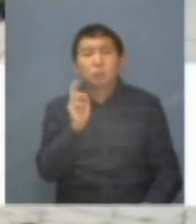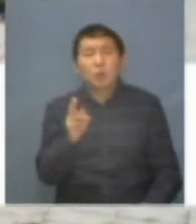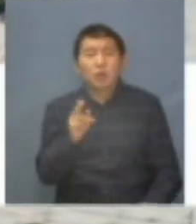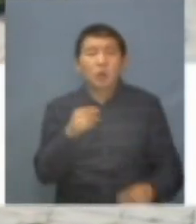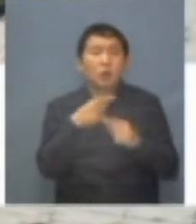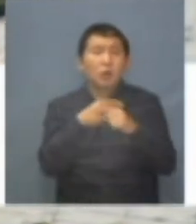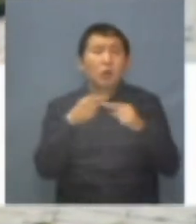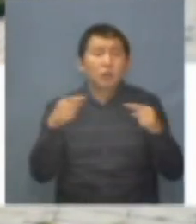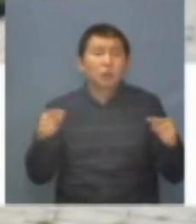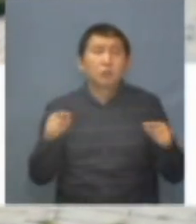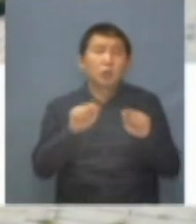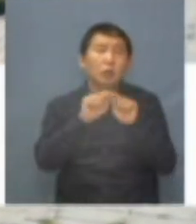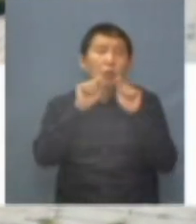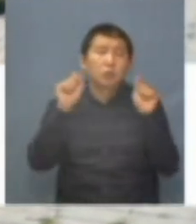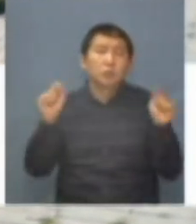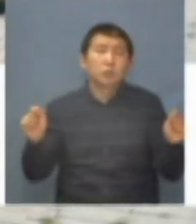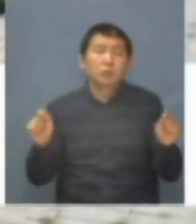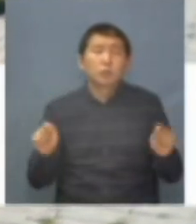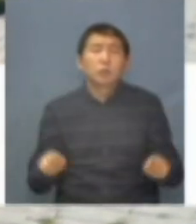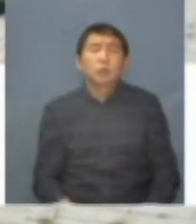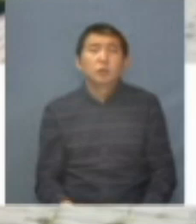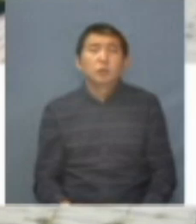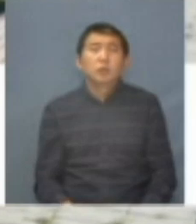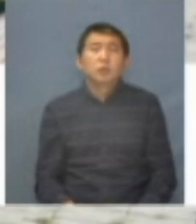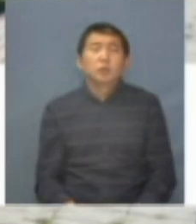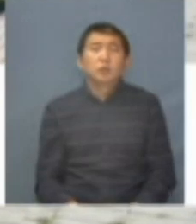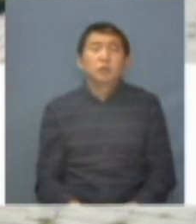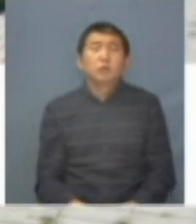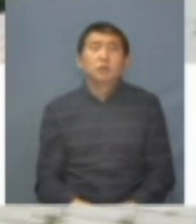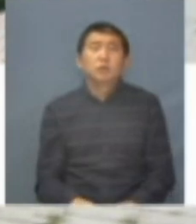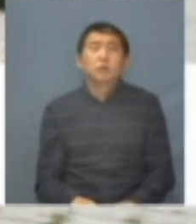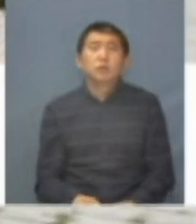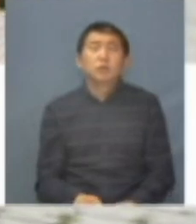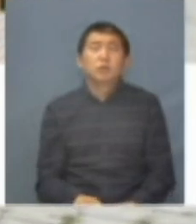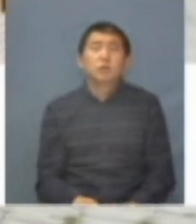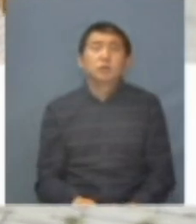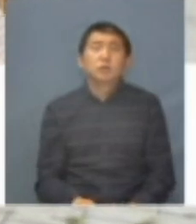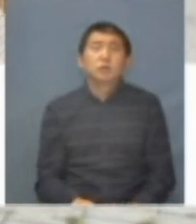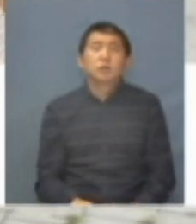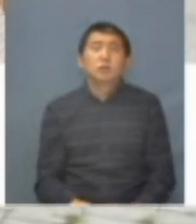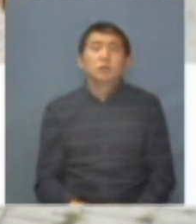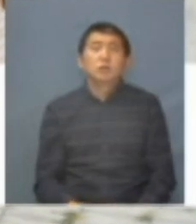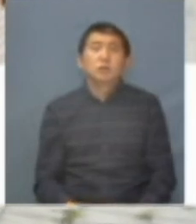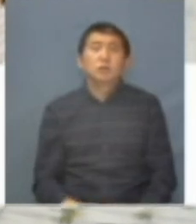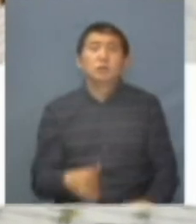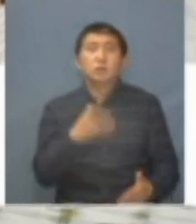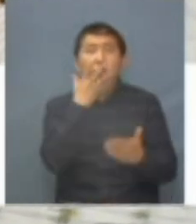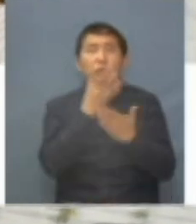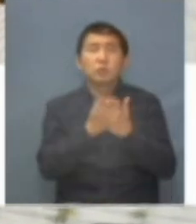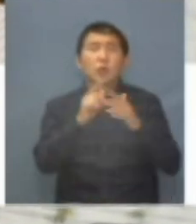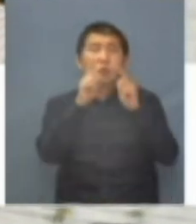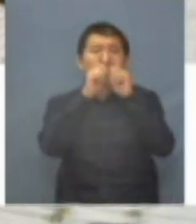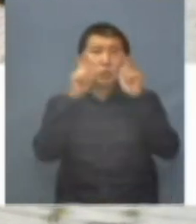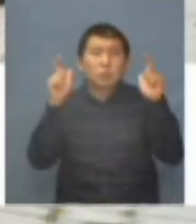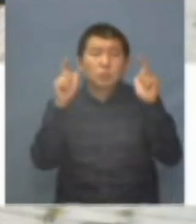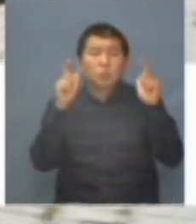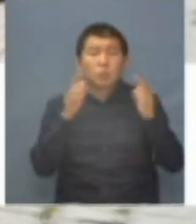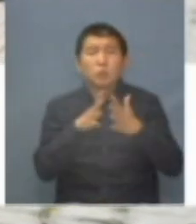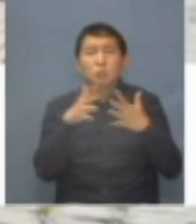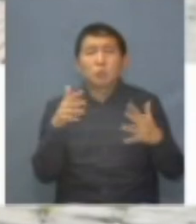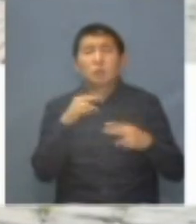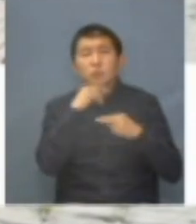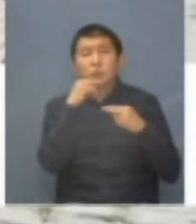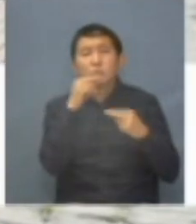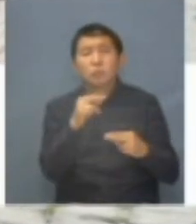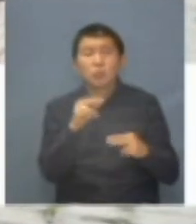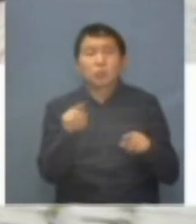түрлі парктер ашылып жатыр. Және де 20 жылдыққа келген ер азаматтар да өзінің мектептеріне де көңіл бөліп,